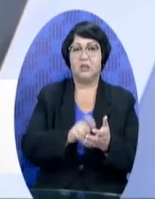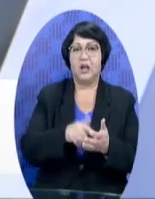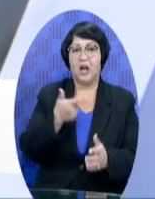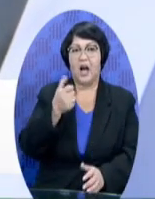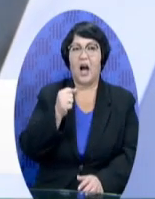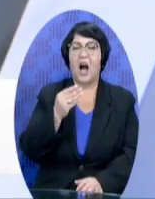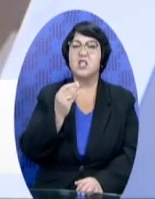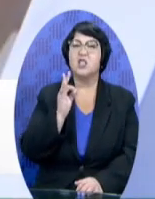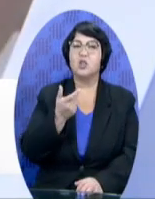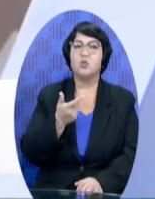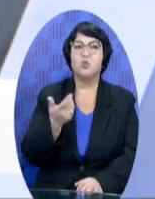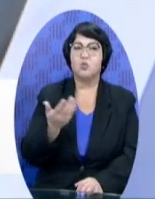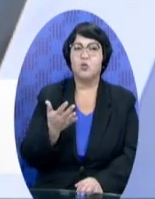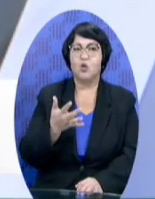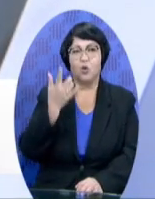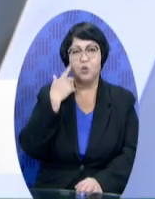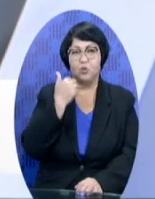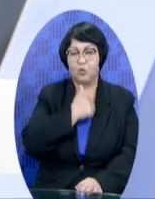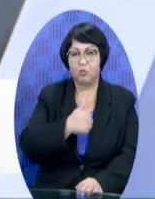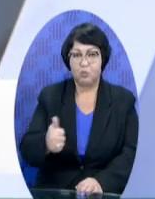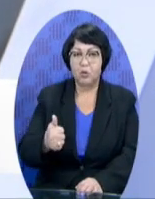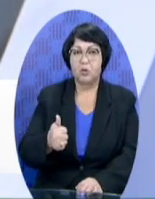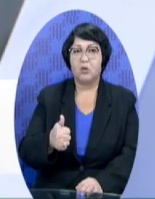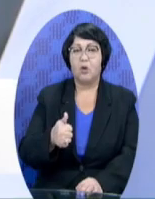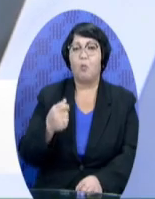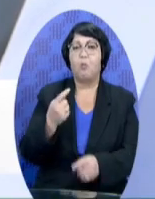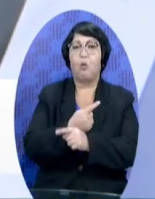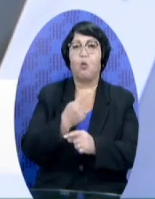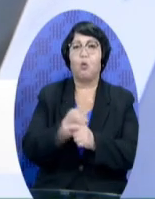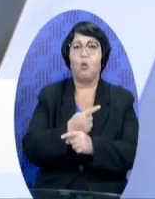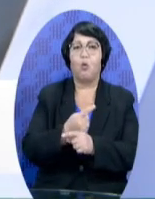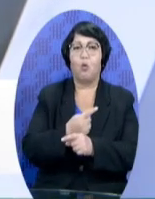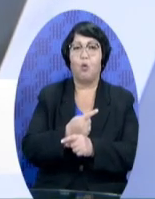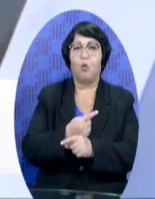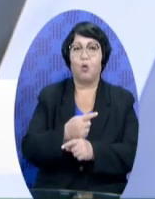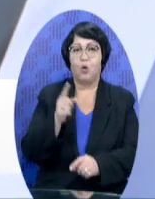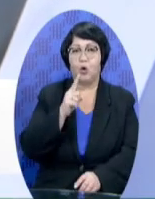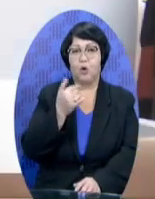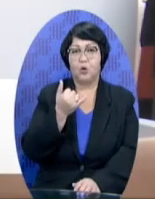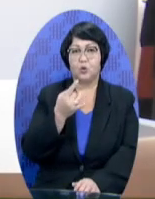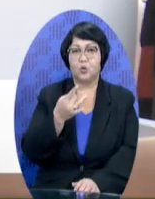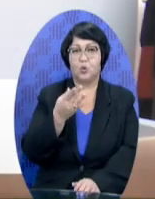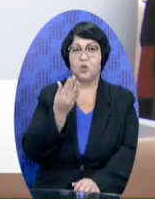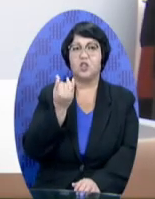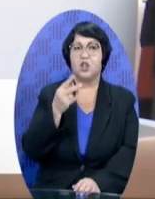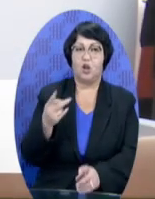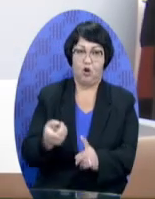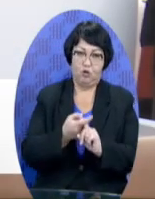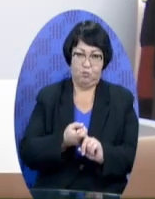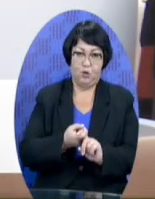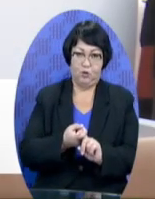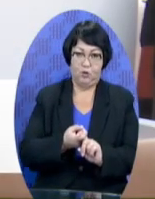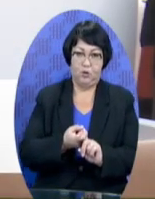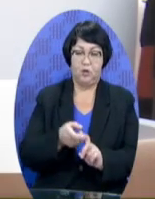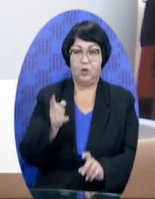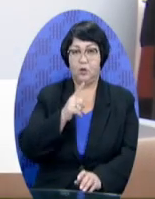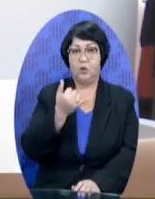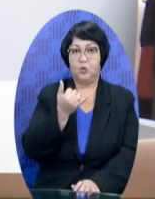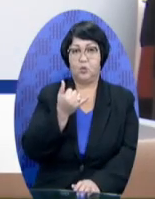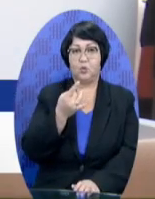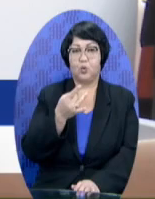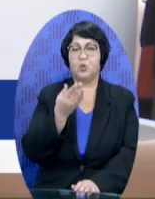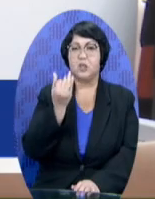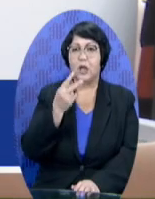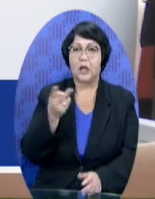тодтолд энгийн зүйлээс тэр дандаа өдөрт тумдаа дадал болсон буруу зуршлаас үүсдэг байна. Ерөөсөө энэ нөгөө нэг зуршлын асуудал